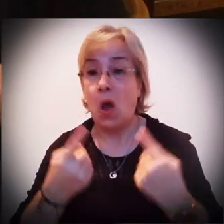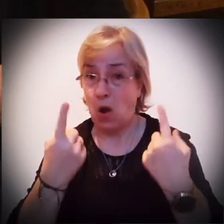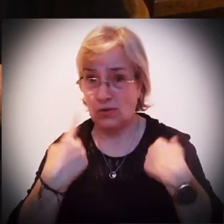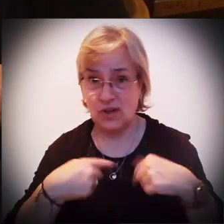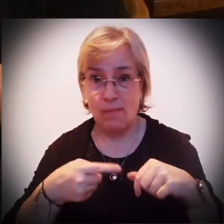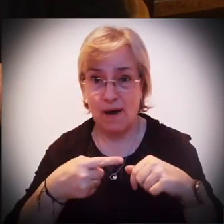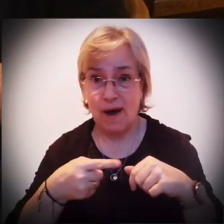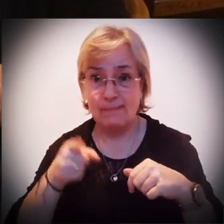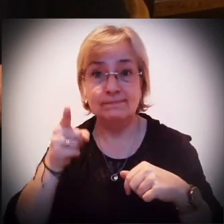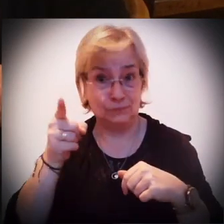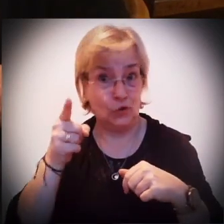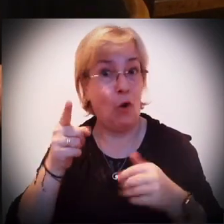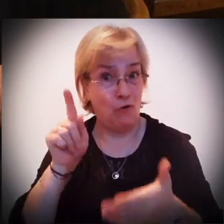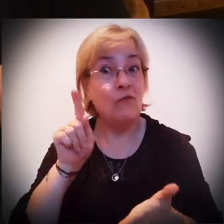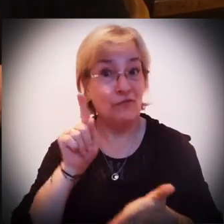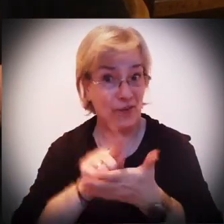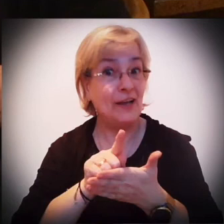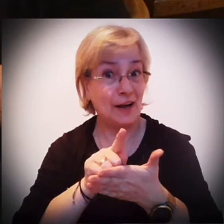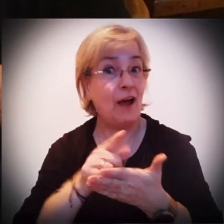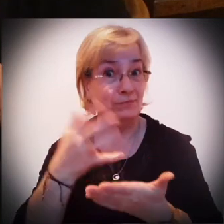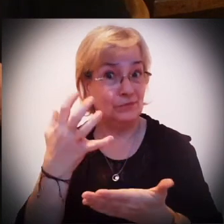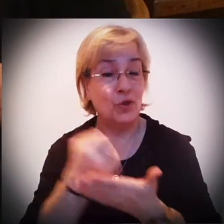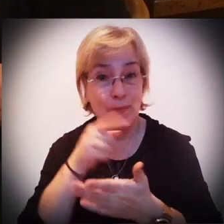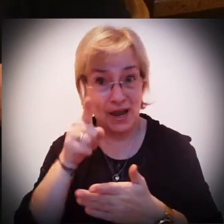Osobie, która wygra tę książkę,